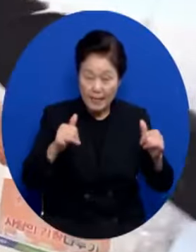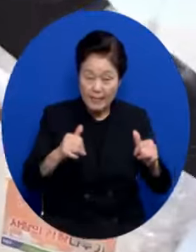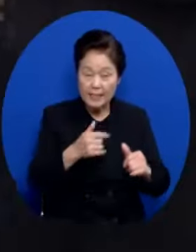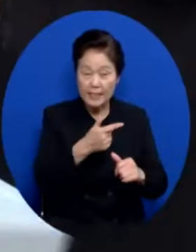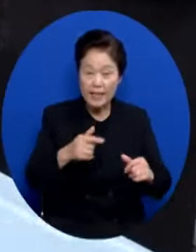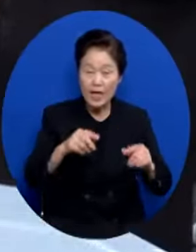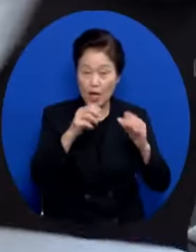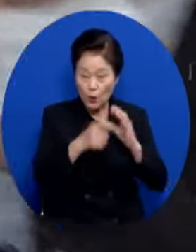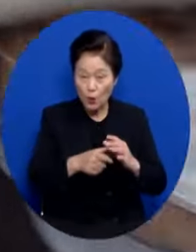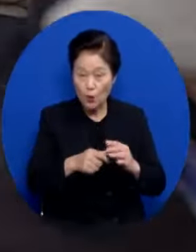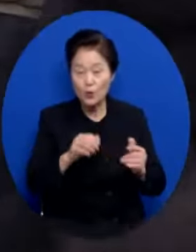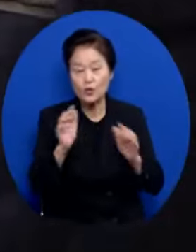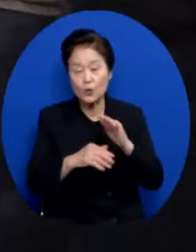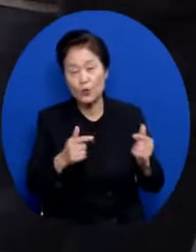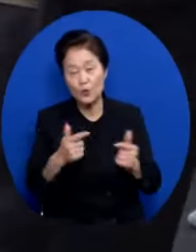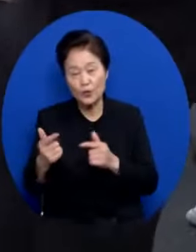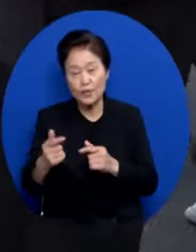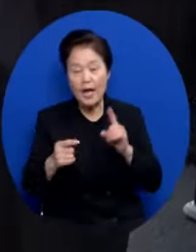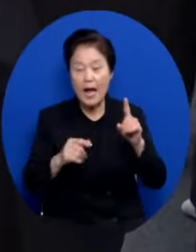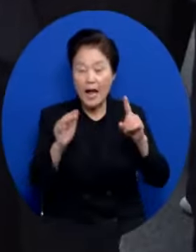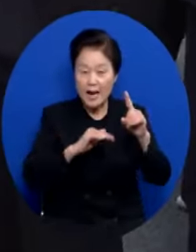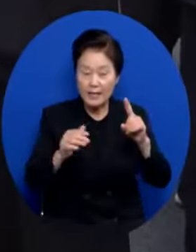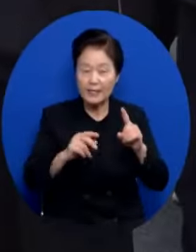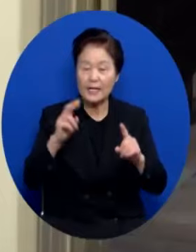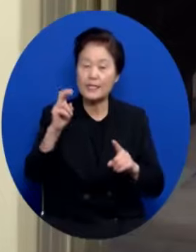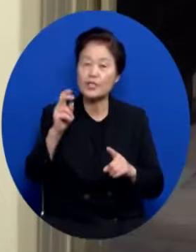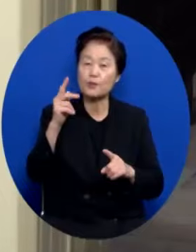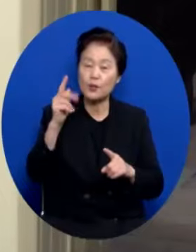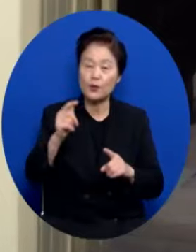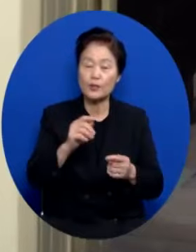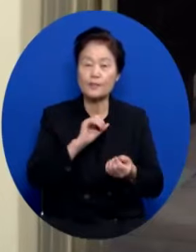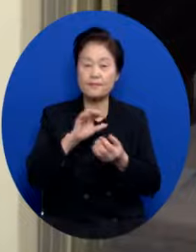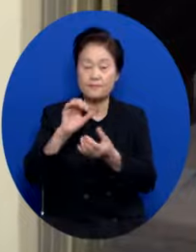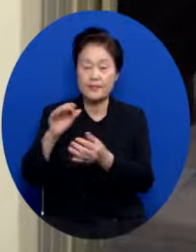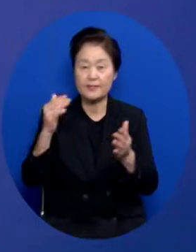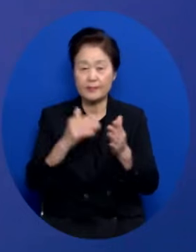통일 대교구 성도들에게 한 가구당 20kg씩 전달했습니다.